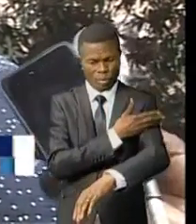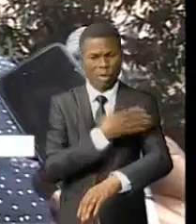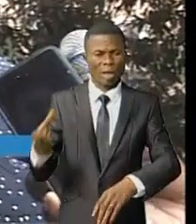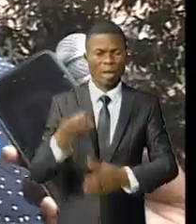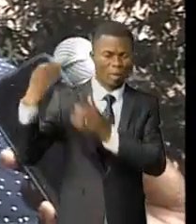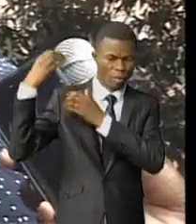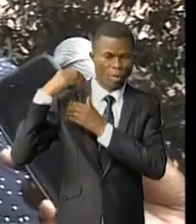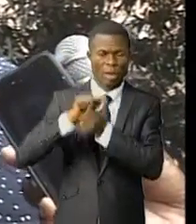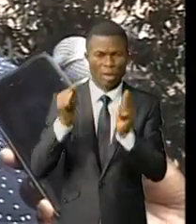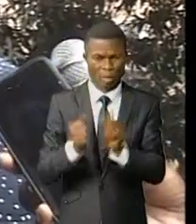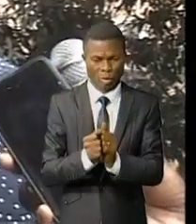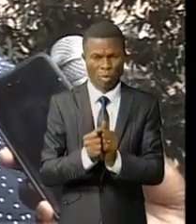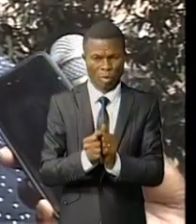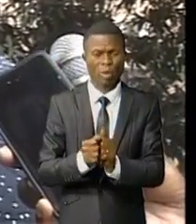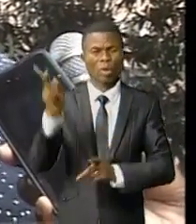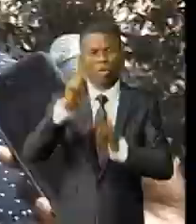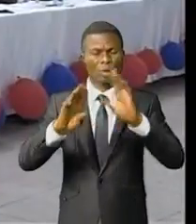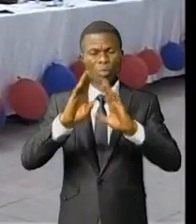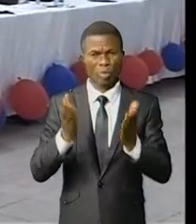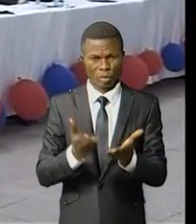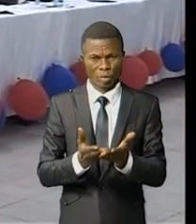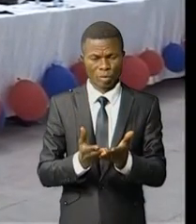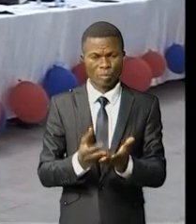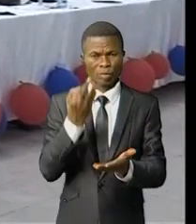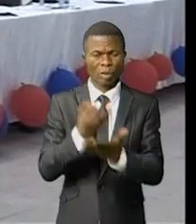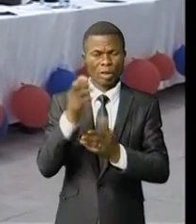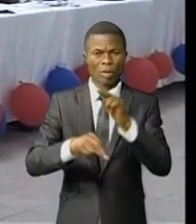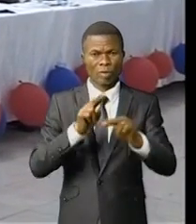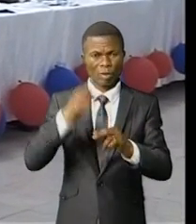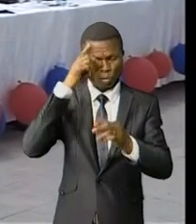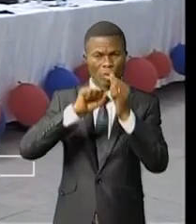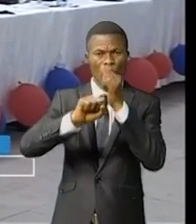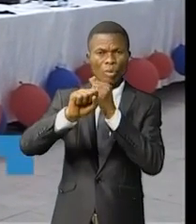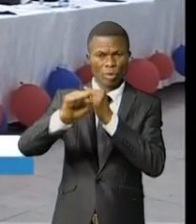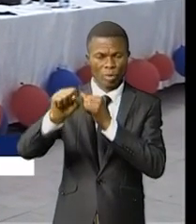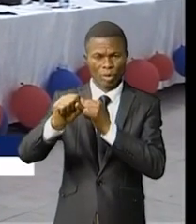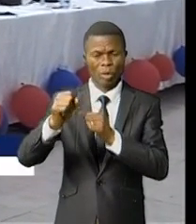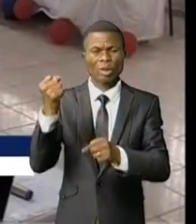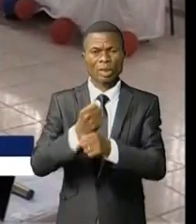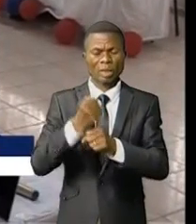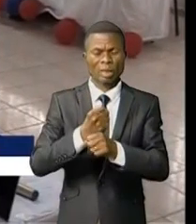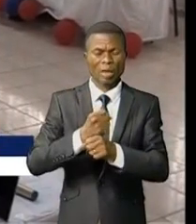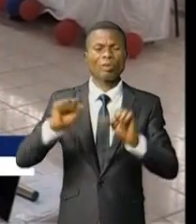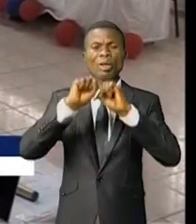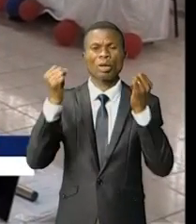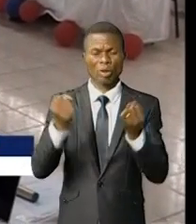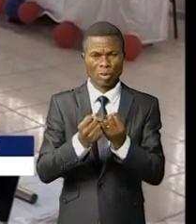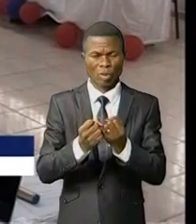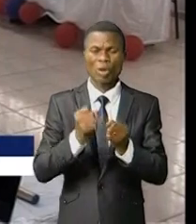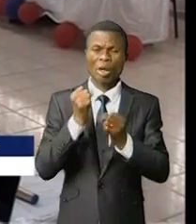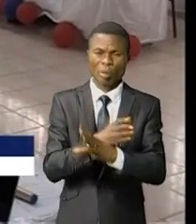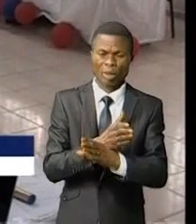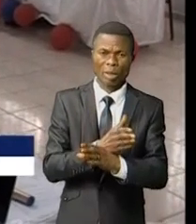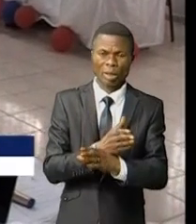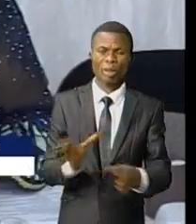les questions de vulnérabilité de la population. Le Fonds national pour la promotion des services sociaux est mobilisé pour la